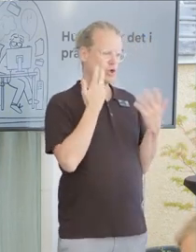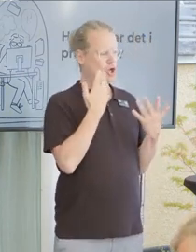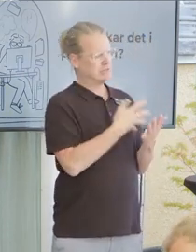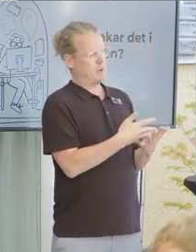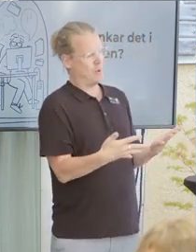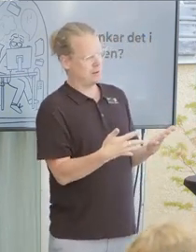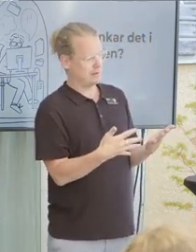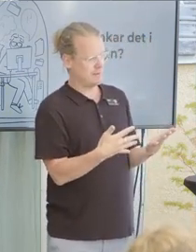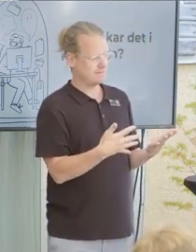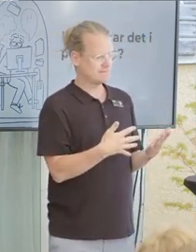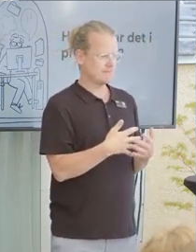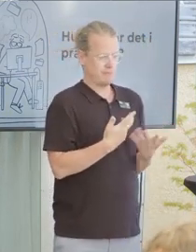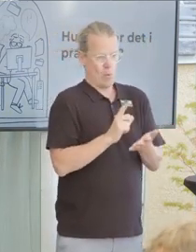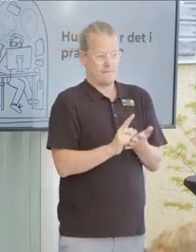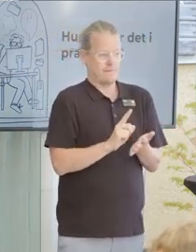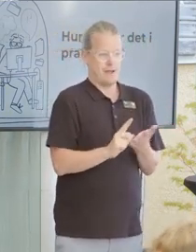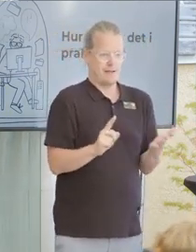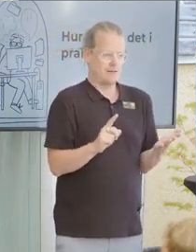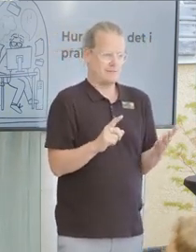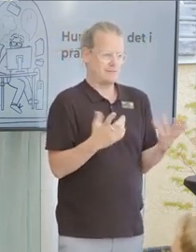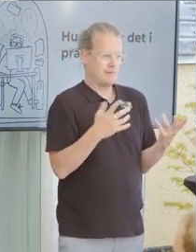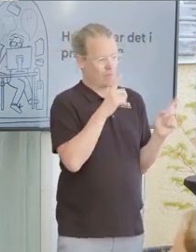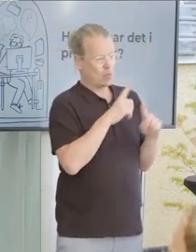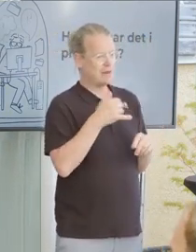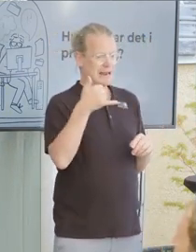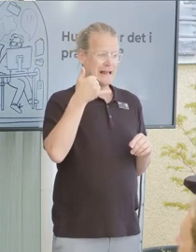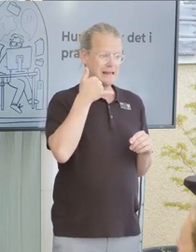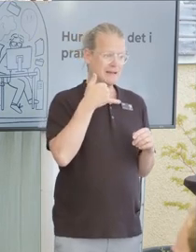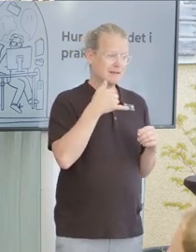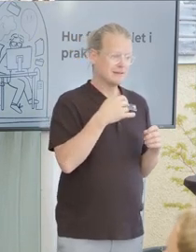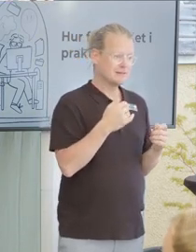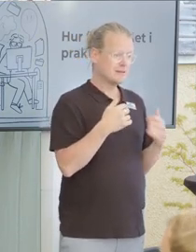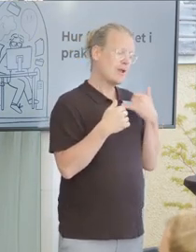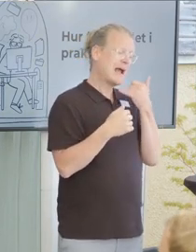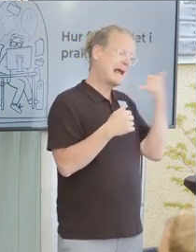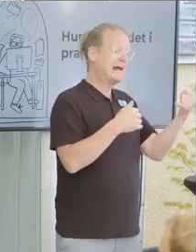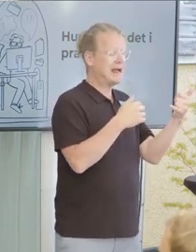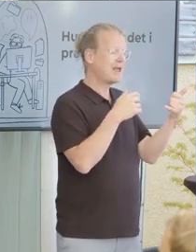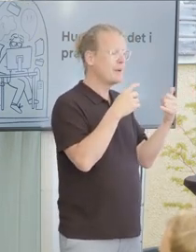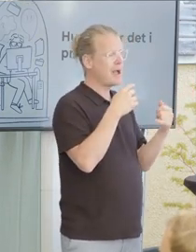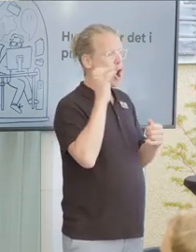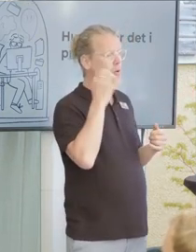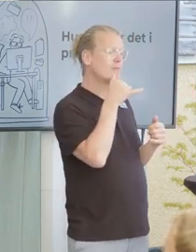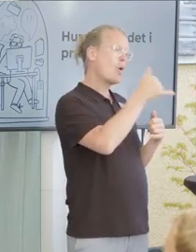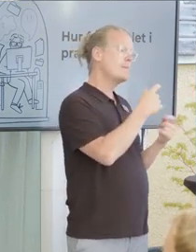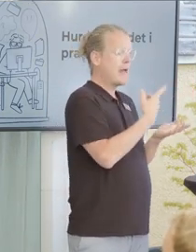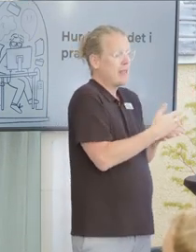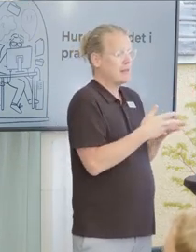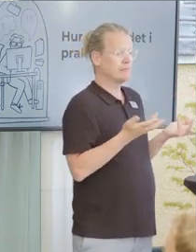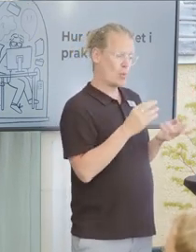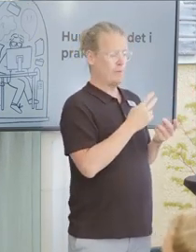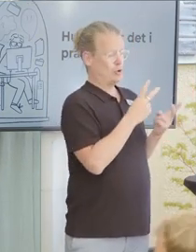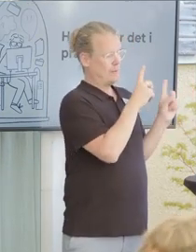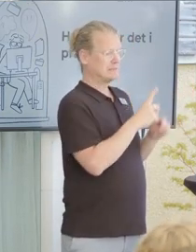blommorna, sen ska jag åka in till stan och fika. Alltså, vi har en enorm bredd och det är ju förstås otroligt värdefullt för utvecklingen nu. Och vi